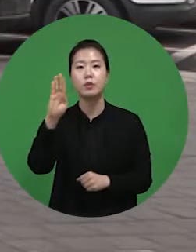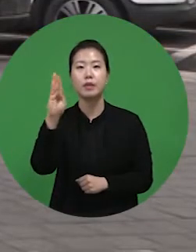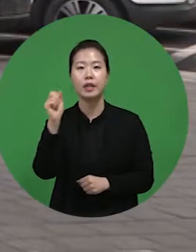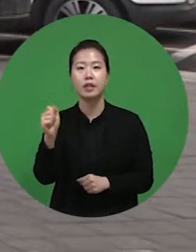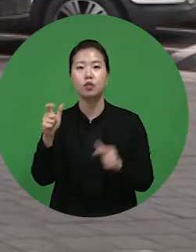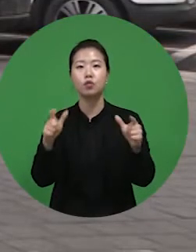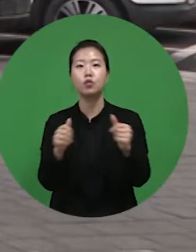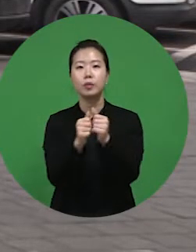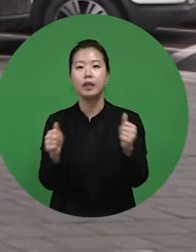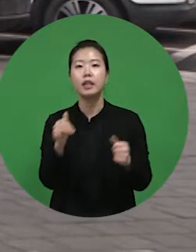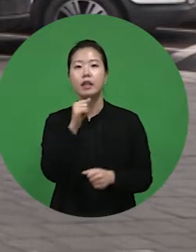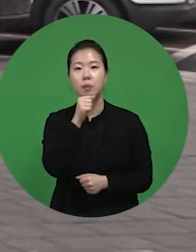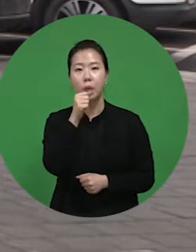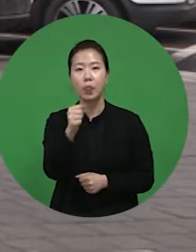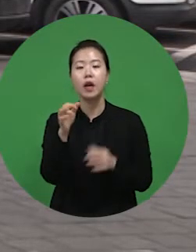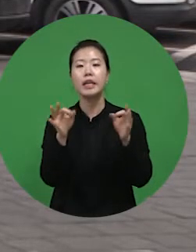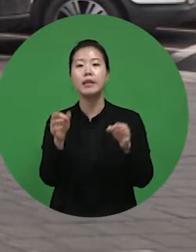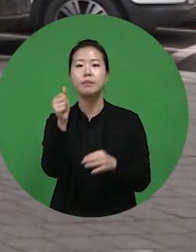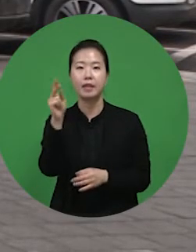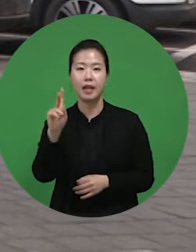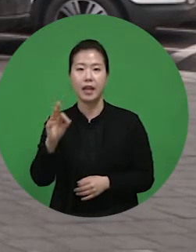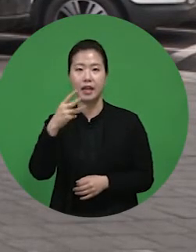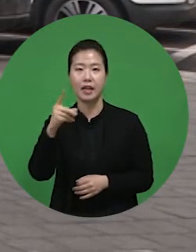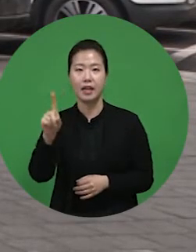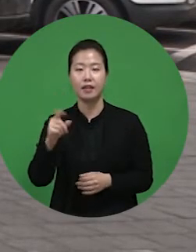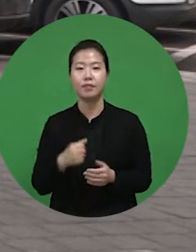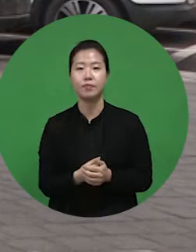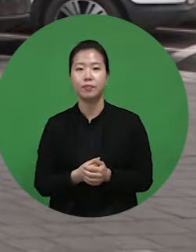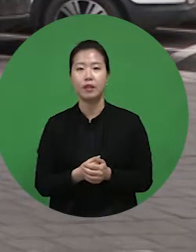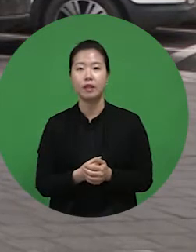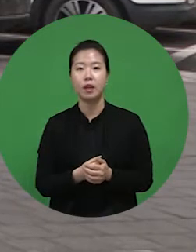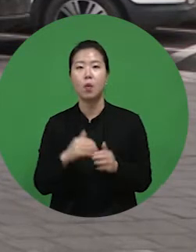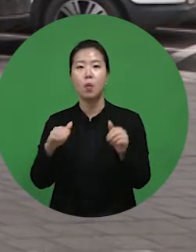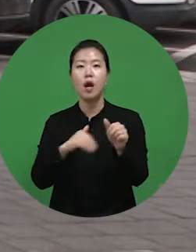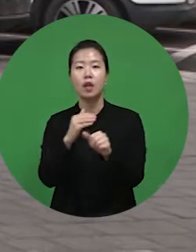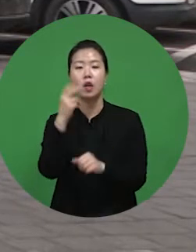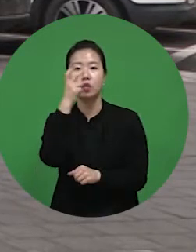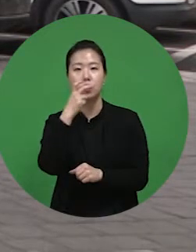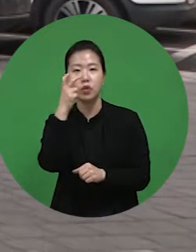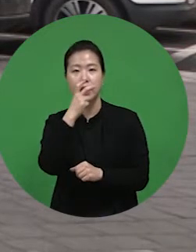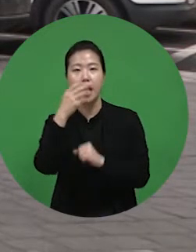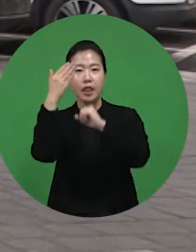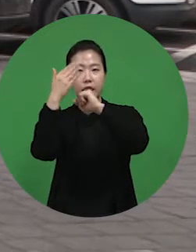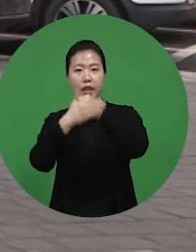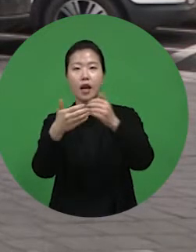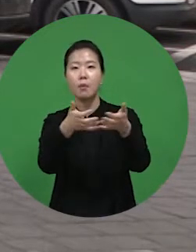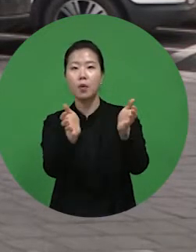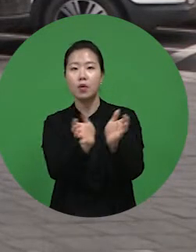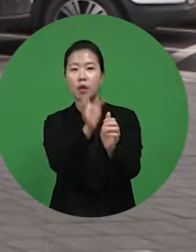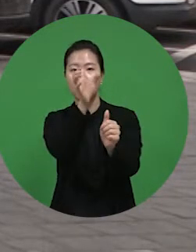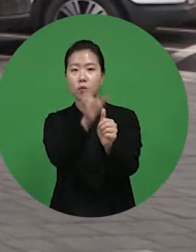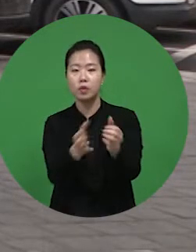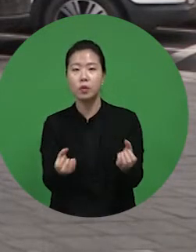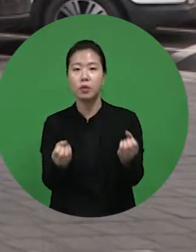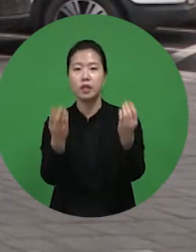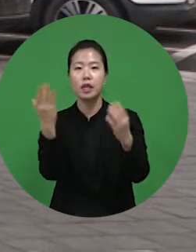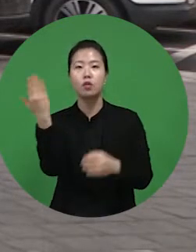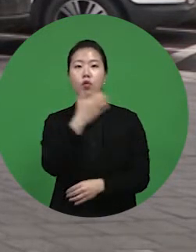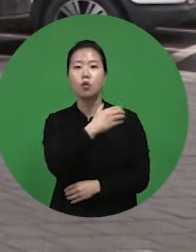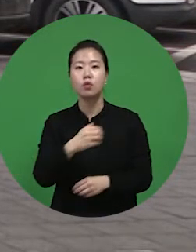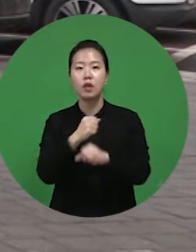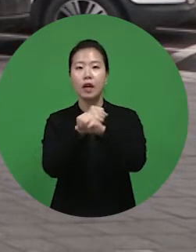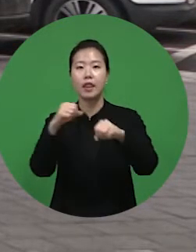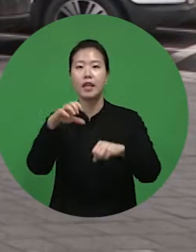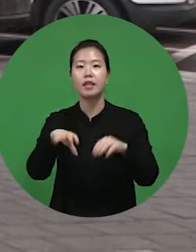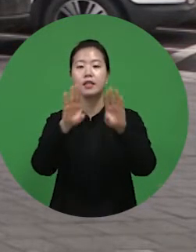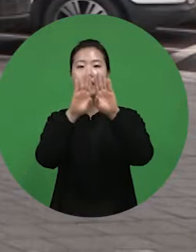안녕하세요. GBS 구민 리포터 김향나입니다. 환경순찰 디카 모니터 위촉식이